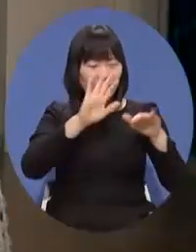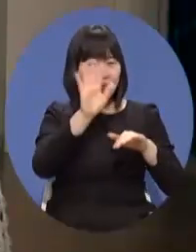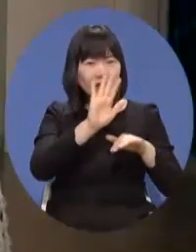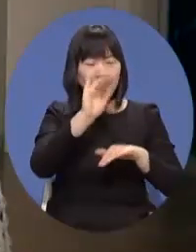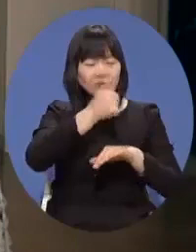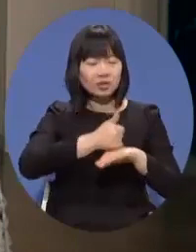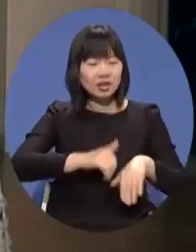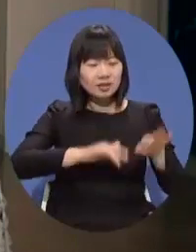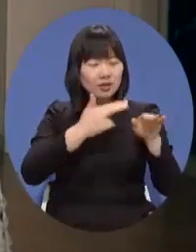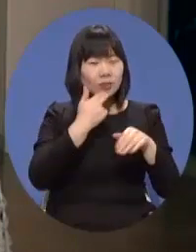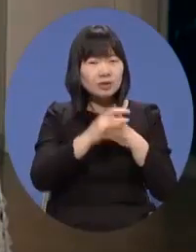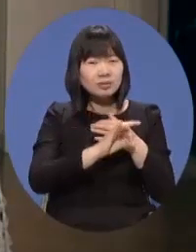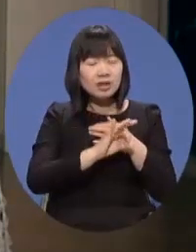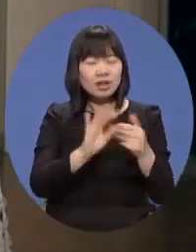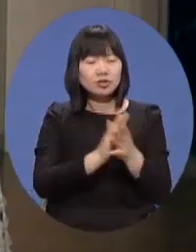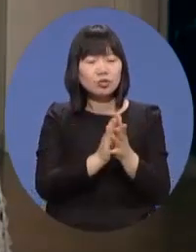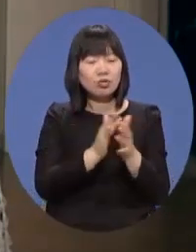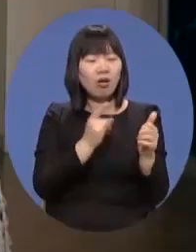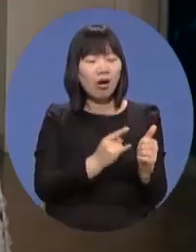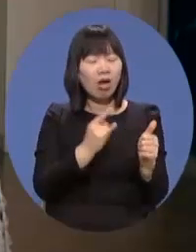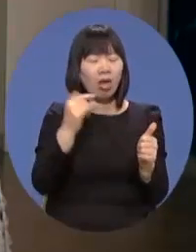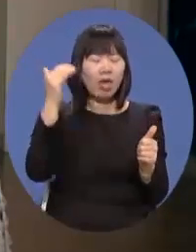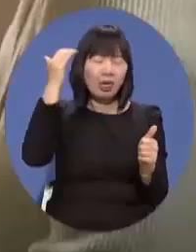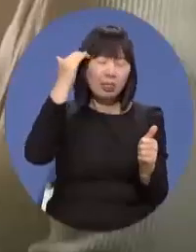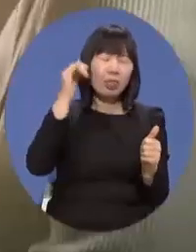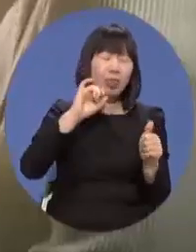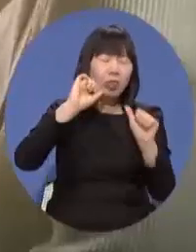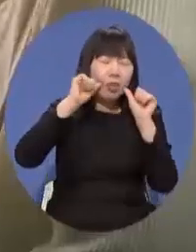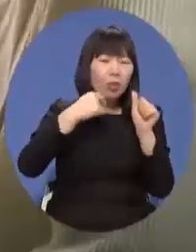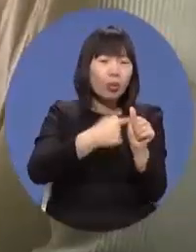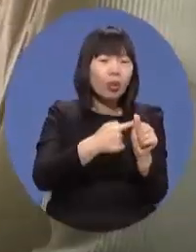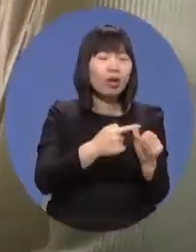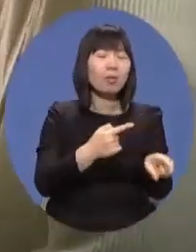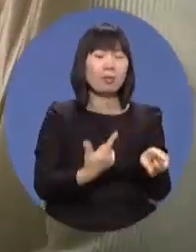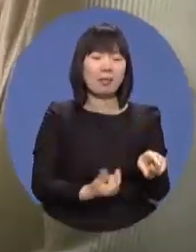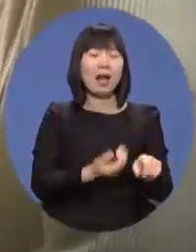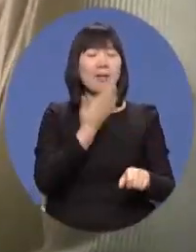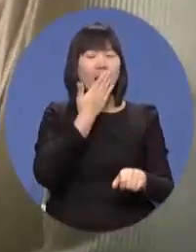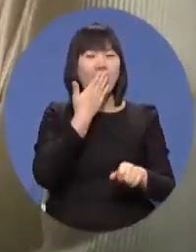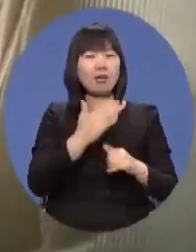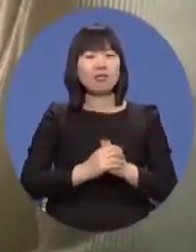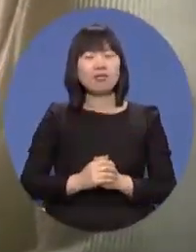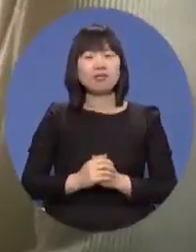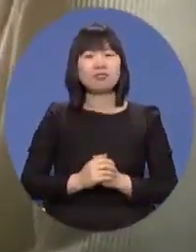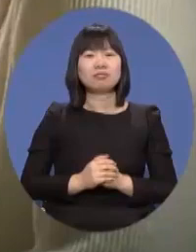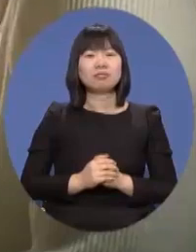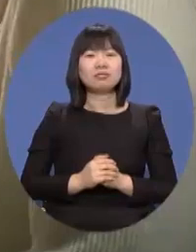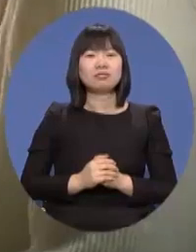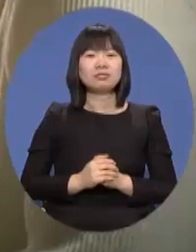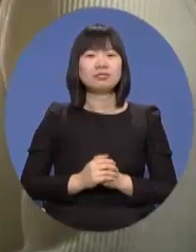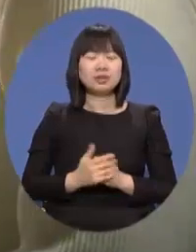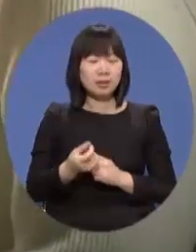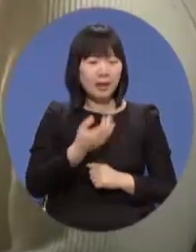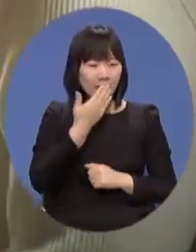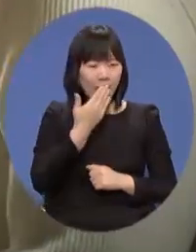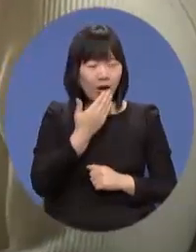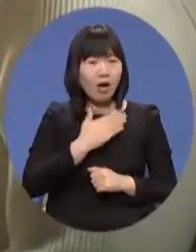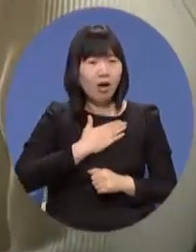나중에 키 안 크면 친구들이 얼마나 놀리는데. 자, 얼른 먹어. 빨리